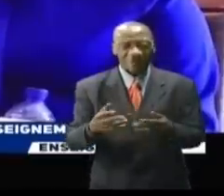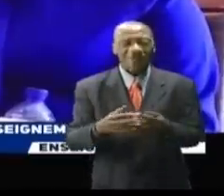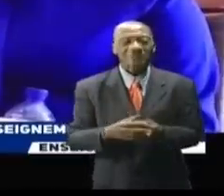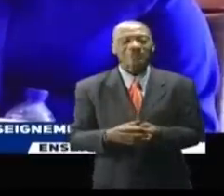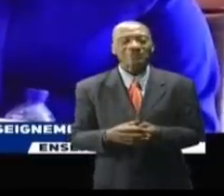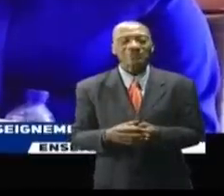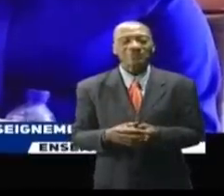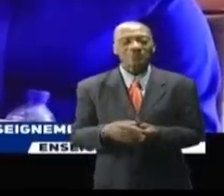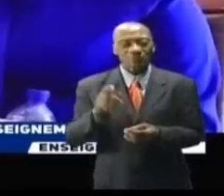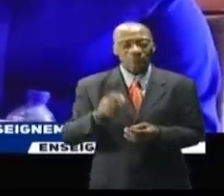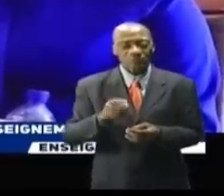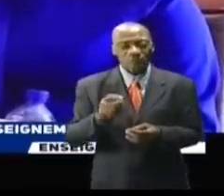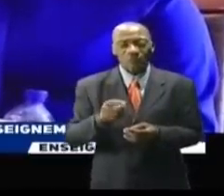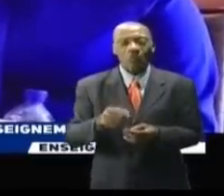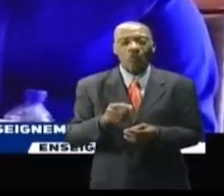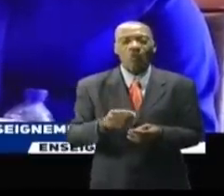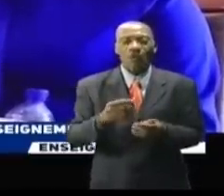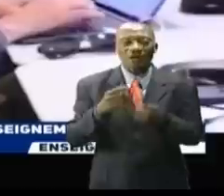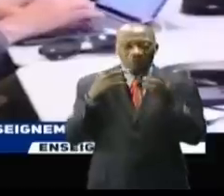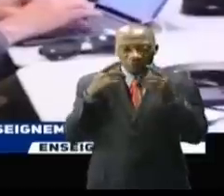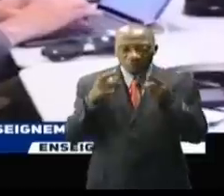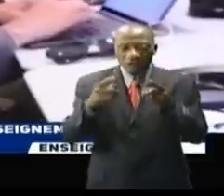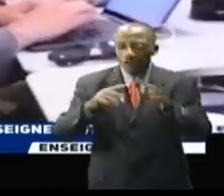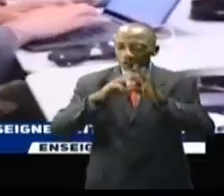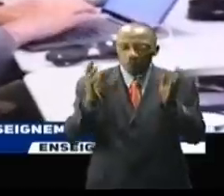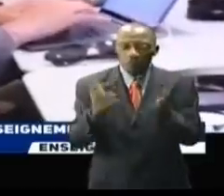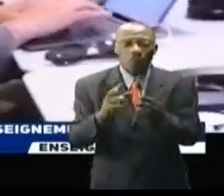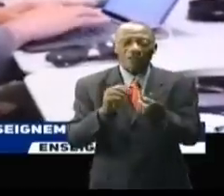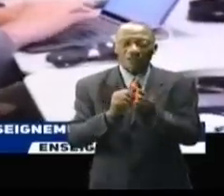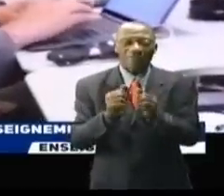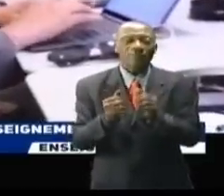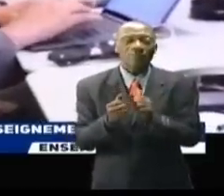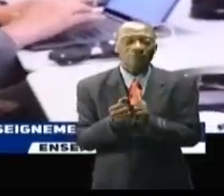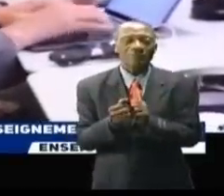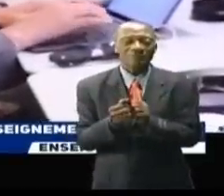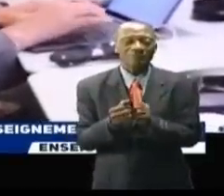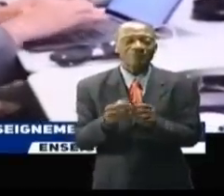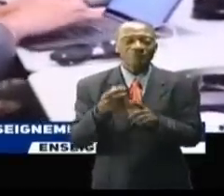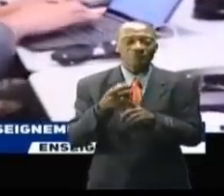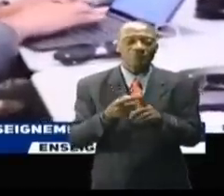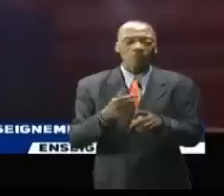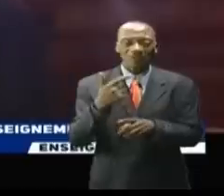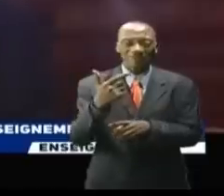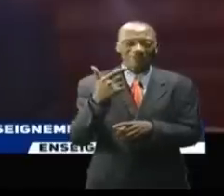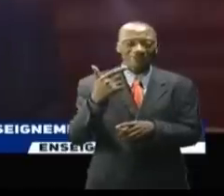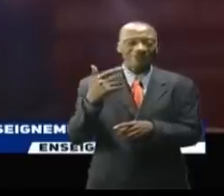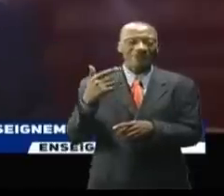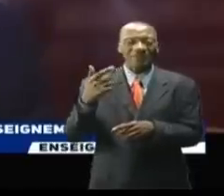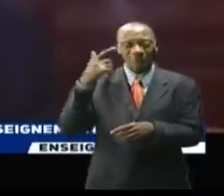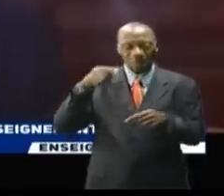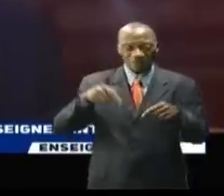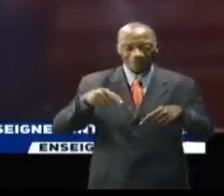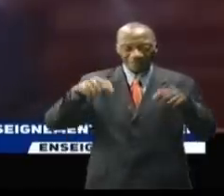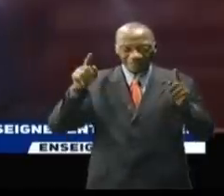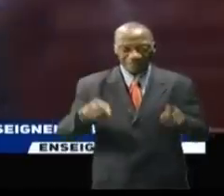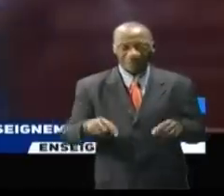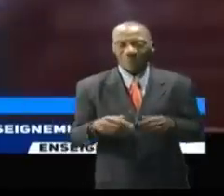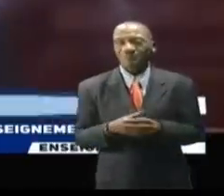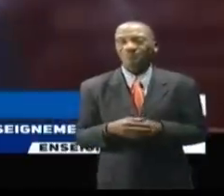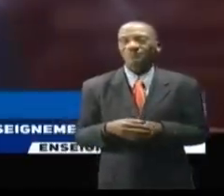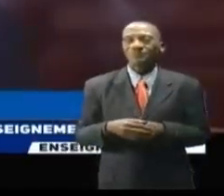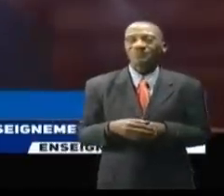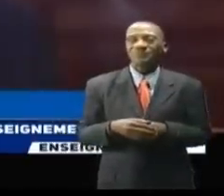processus participatif et inclusif qui a démarré au mois de février de cette année. L'UNESCO a